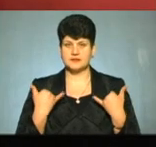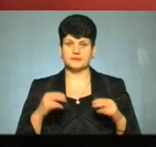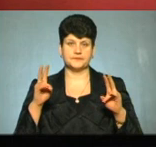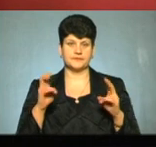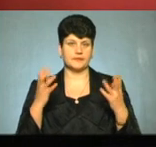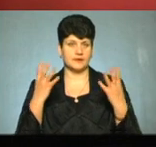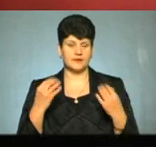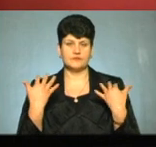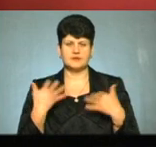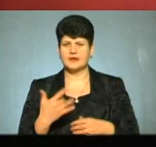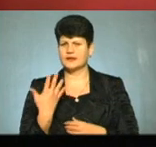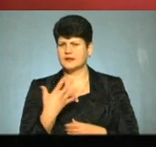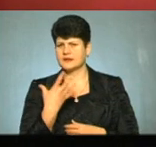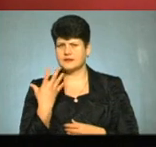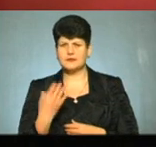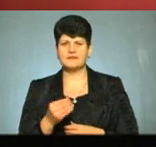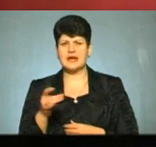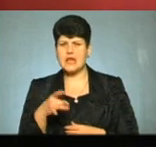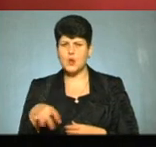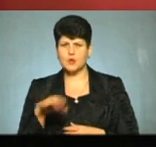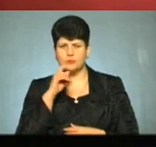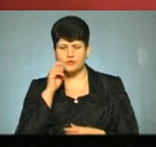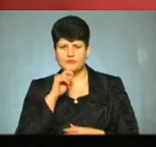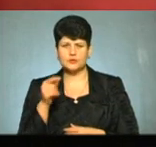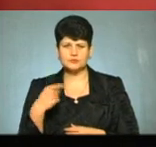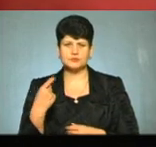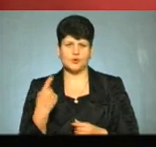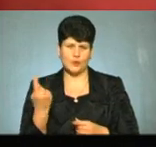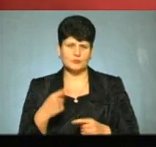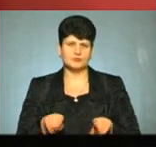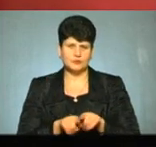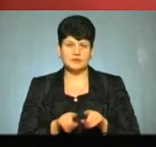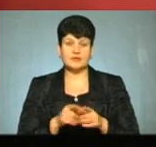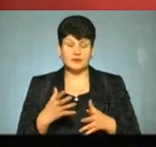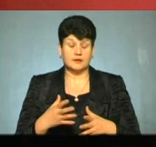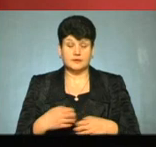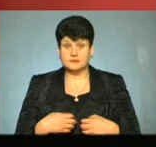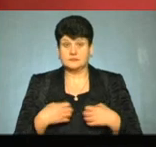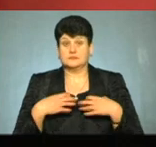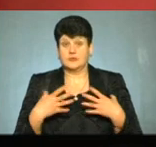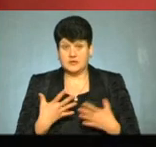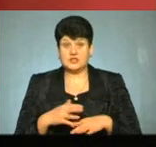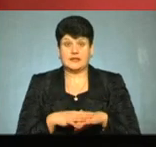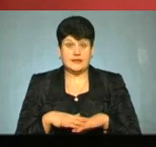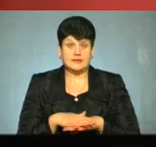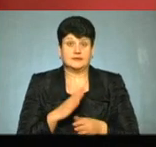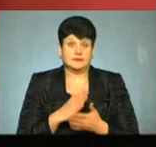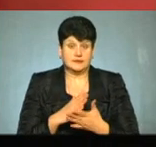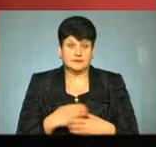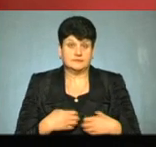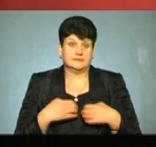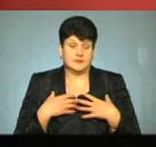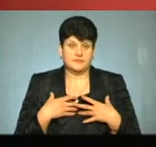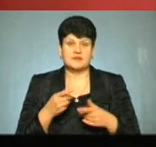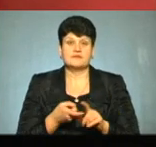вітання в ефірі «Тема дня». Вже кілька днів регіонами України, на Тернопільщині, зокрема, поширюються панічні настрої серед населення, пов'язані